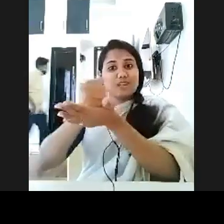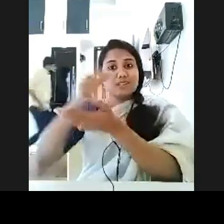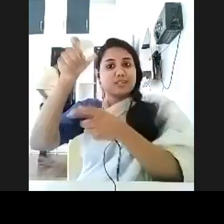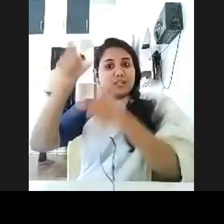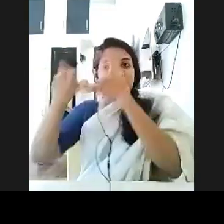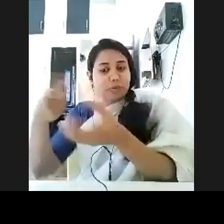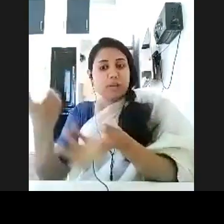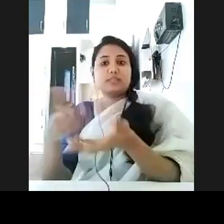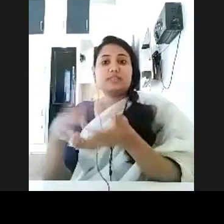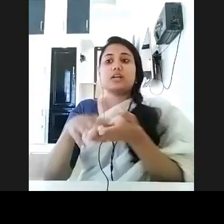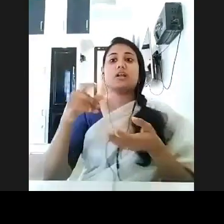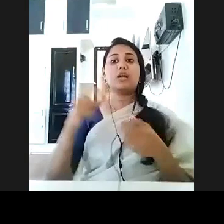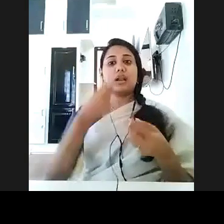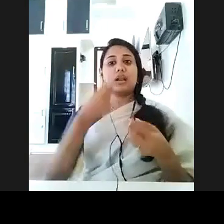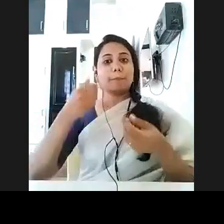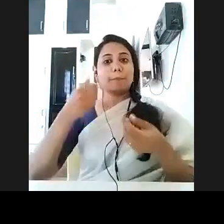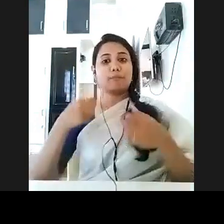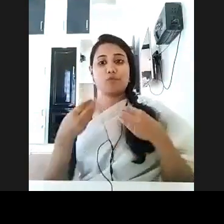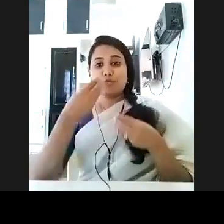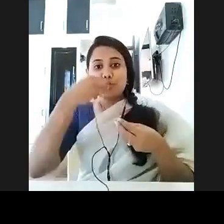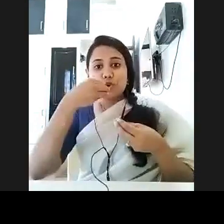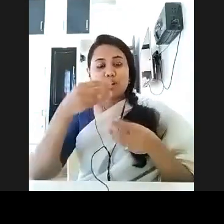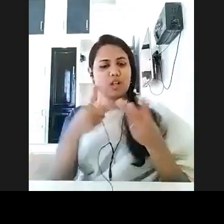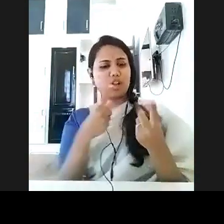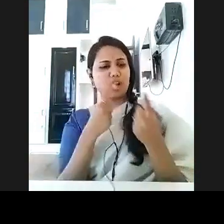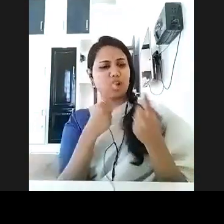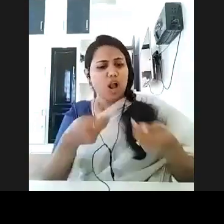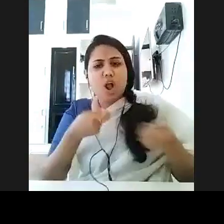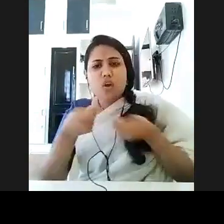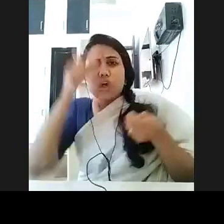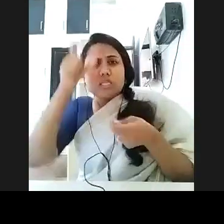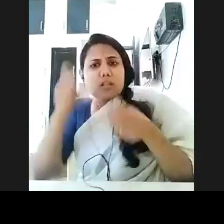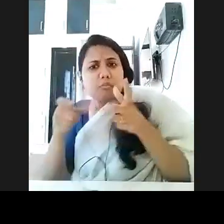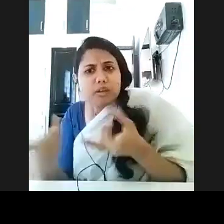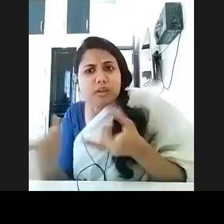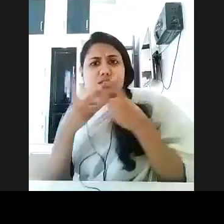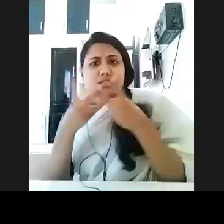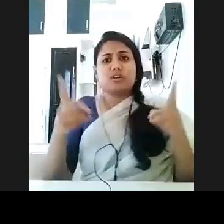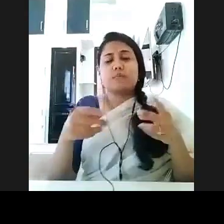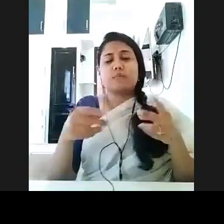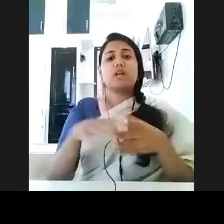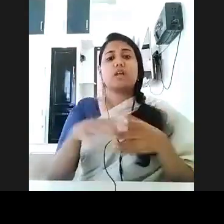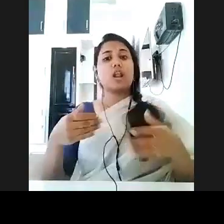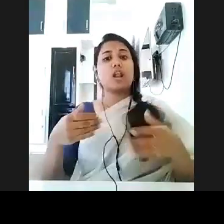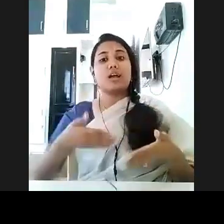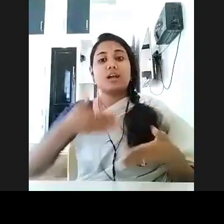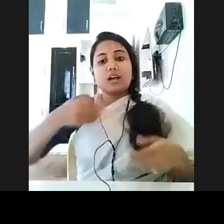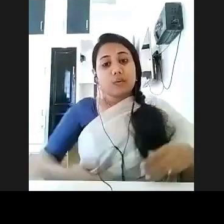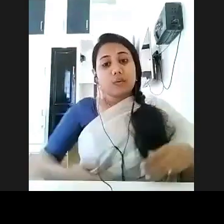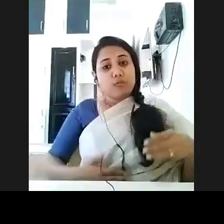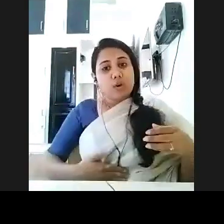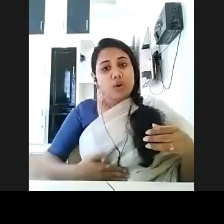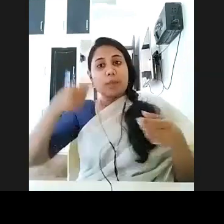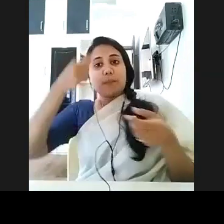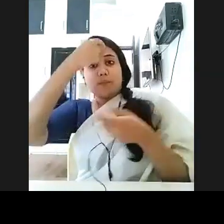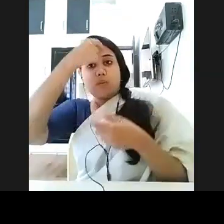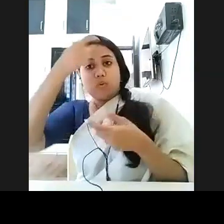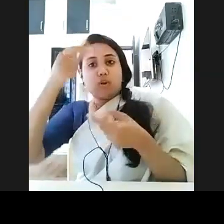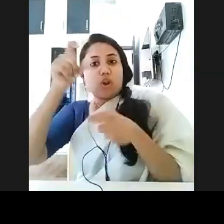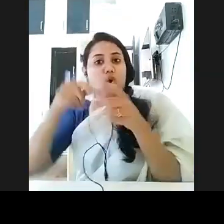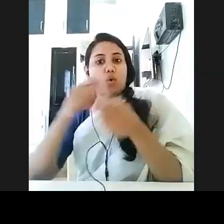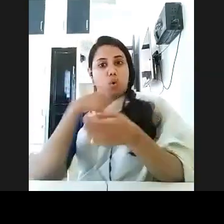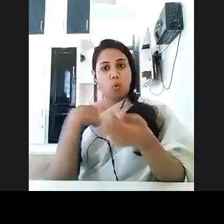ഓർത്തോപെഡീഷ്യൻ, ഡയറ്റീഷ്യൻ അലോങ് വിത്ത് പീഡിയാട്രിക് ഗാസ്ട്രോ അല്ലെങ്കിൽ ഗാസ്ട്രോ ഡോക്ടർ വിത്ത് ജെനറ്റിസിസ്റ്റ്. ഇവരെല്ലാവരും കൂടെ ചേർന്നിട്ട്